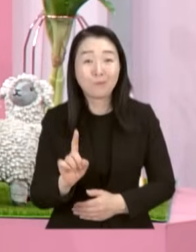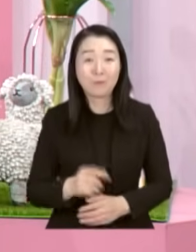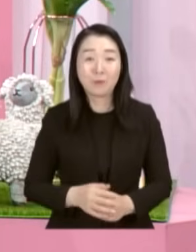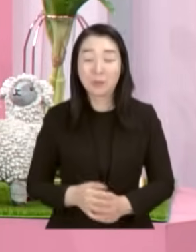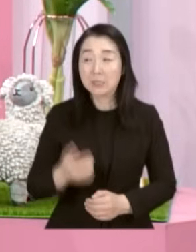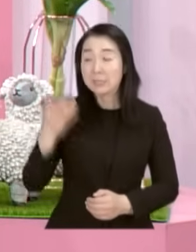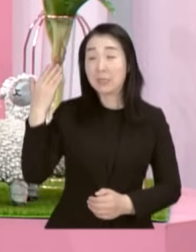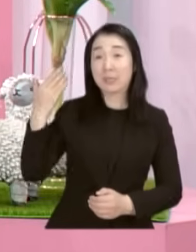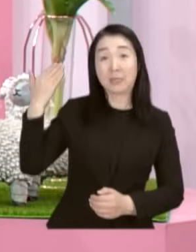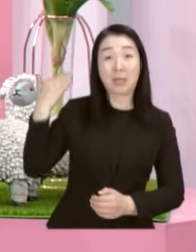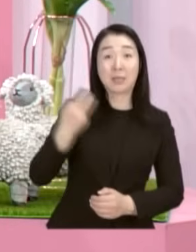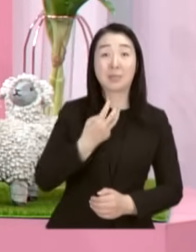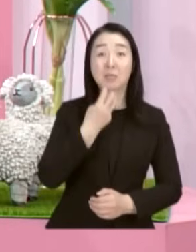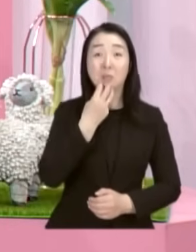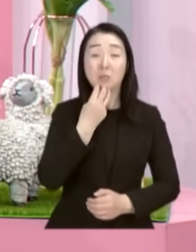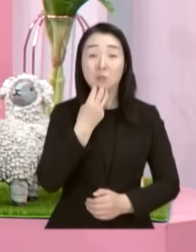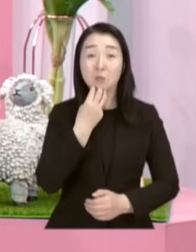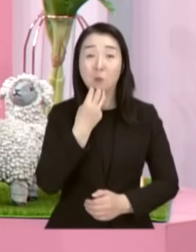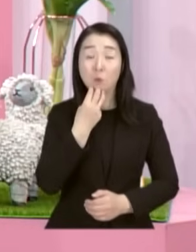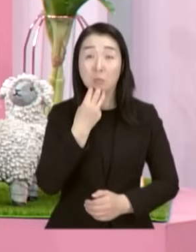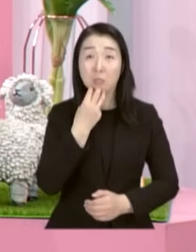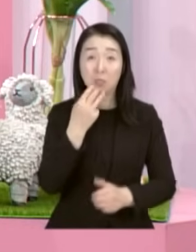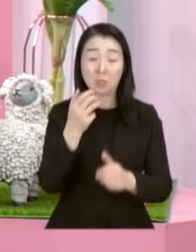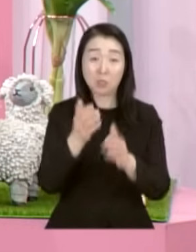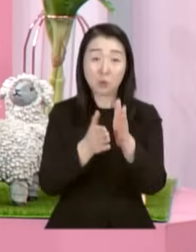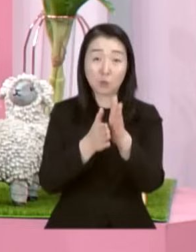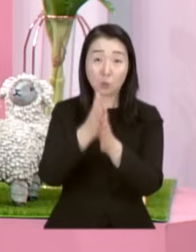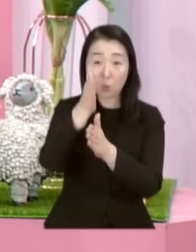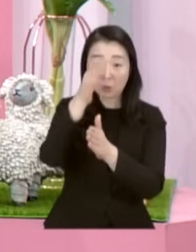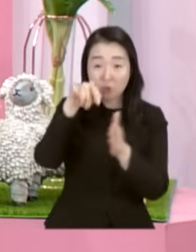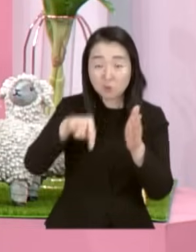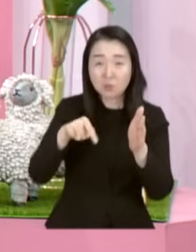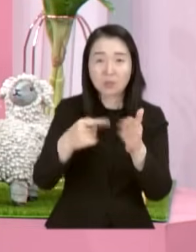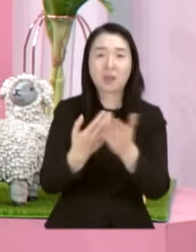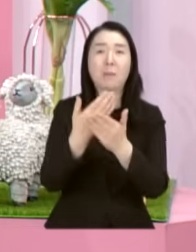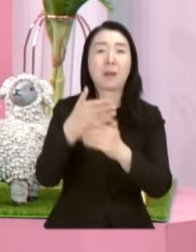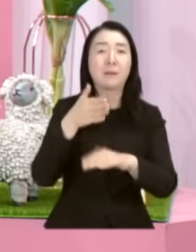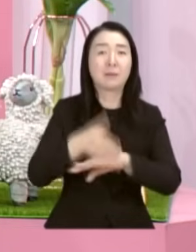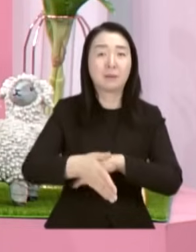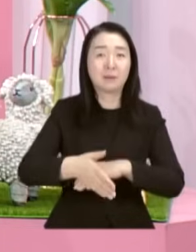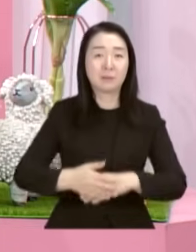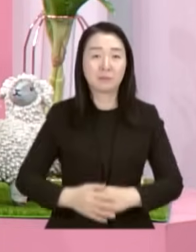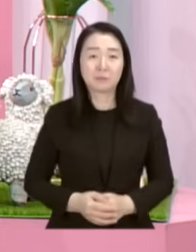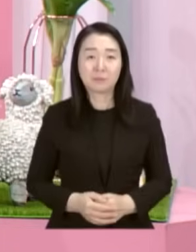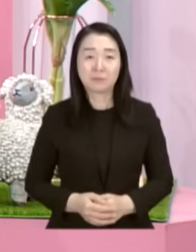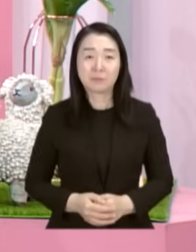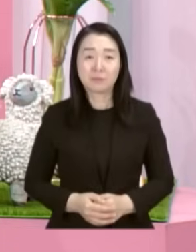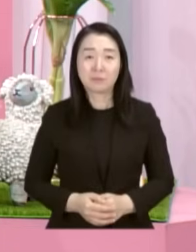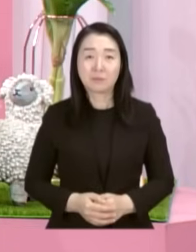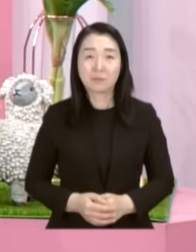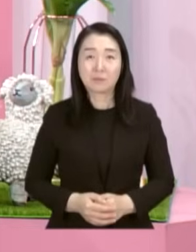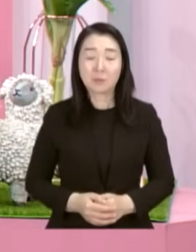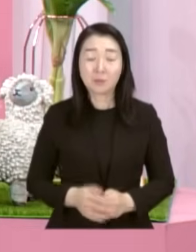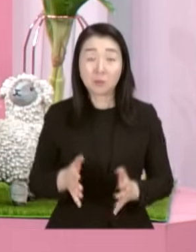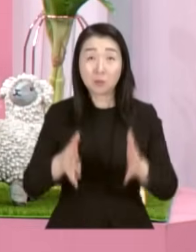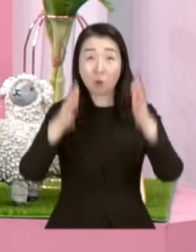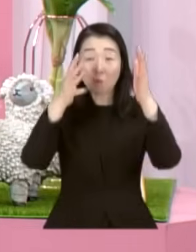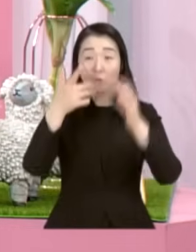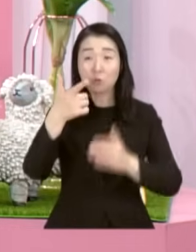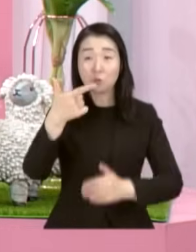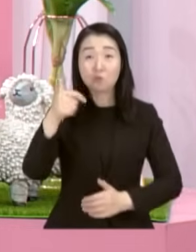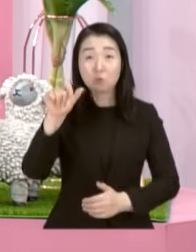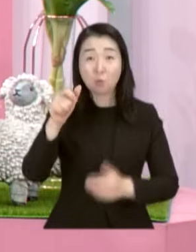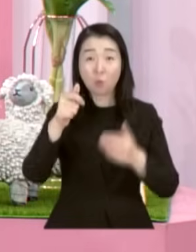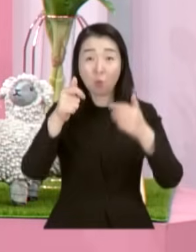네. 과거에 우리 서울 부도심권 중에서는 개발이 질 늦었죠. 네, 네. 그런데 지금 65층 이상의